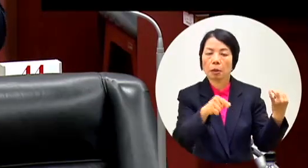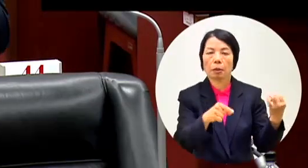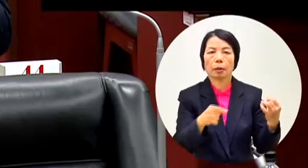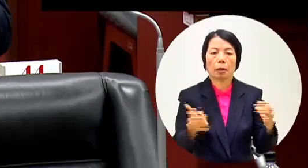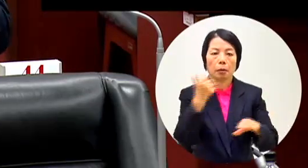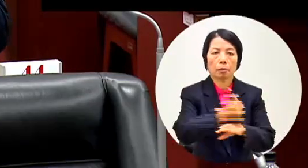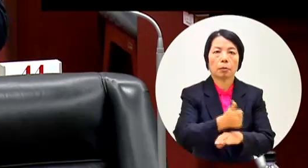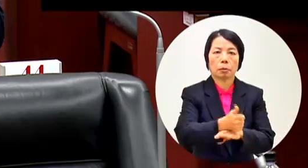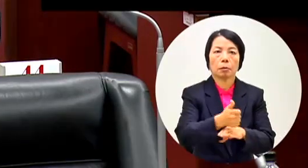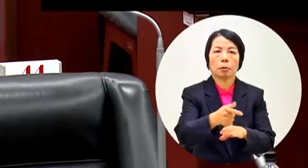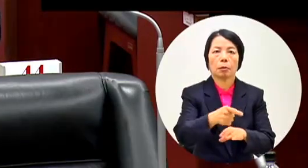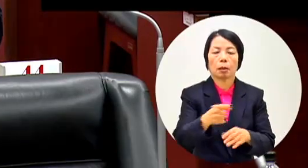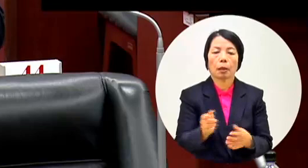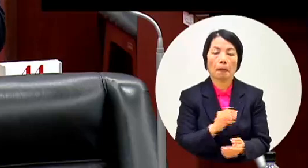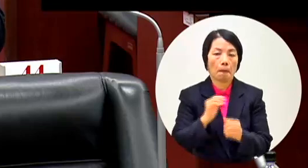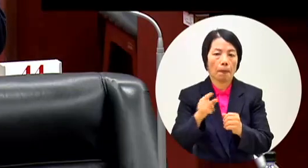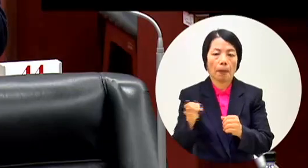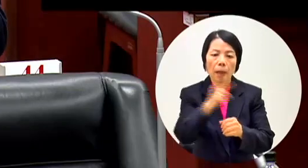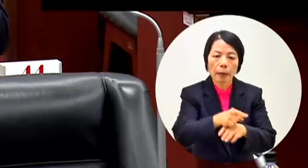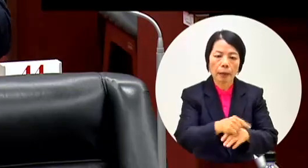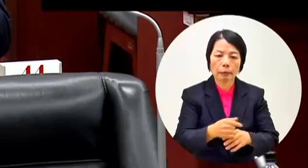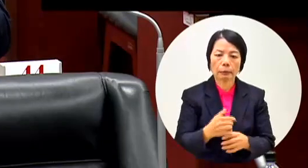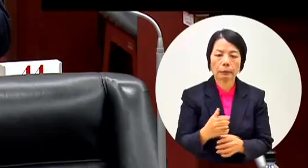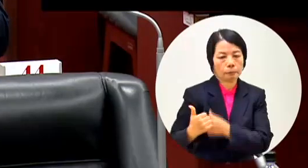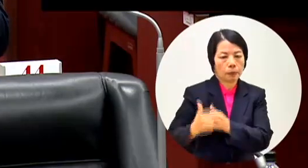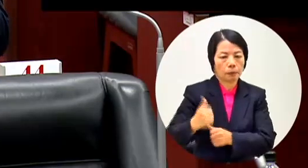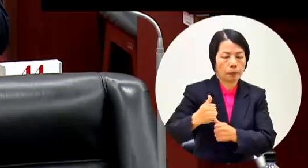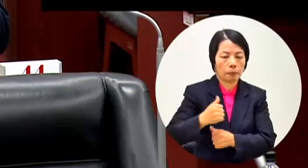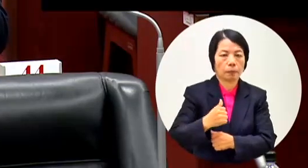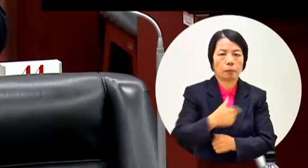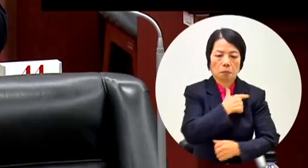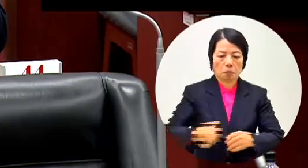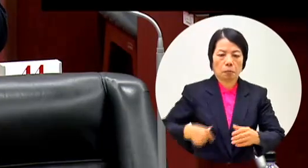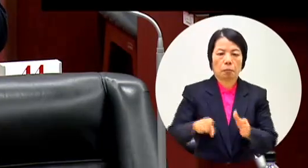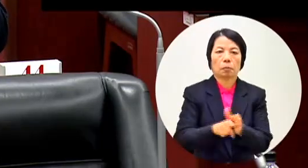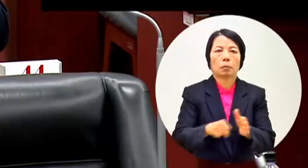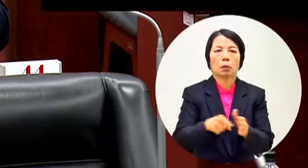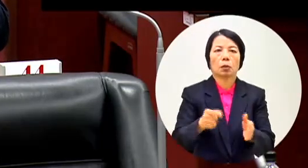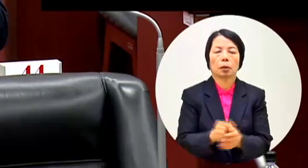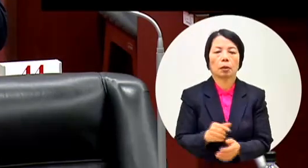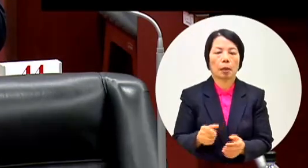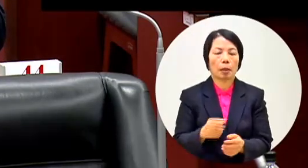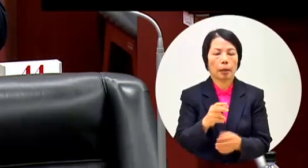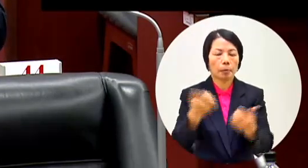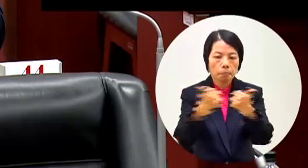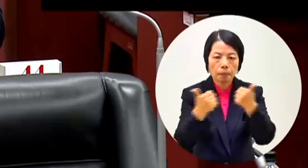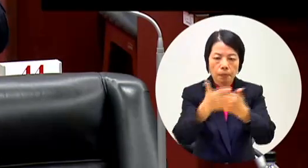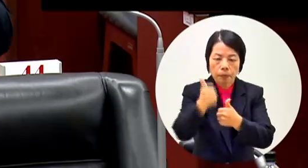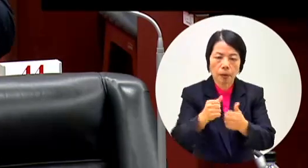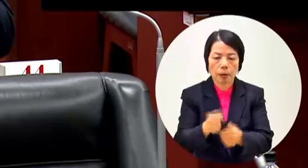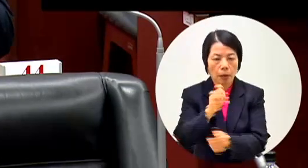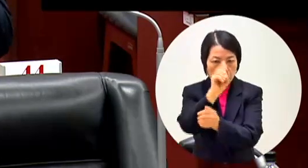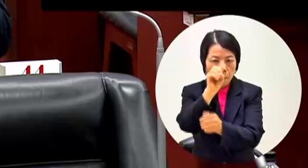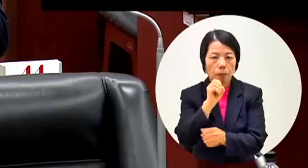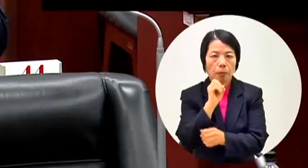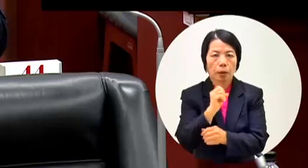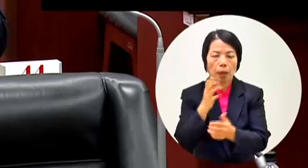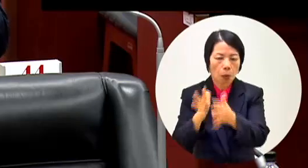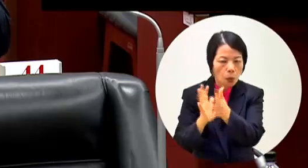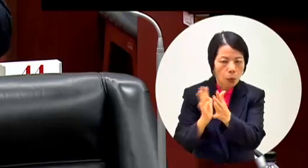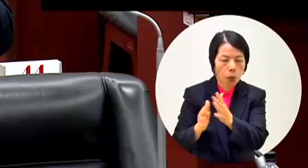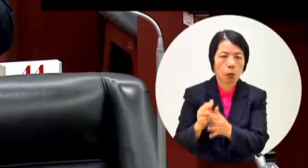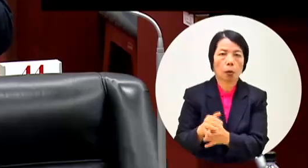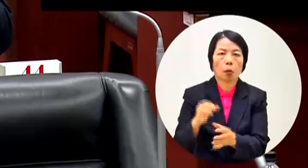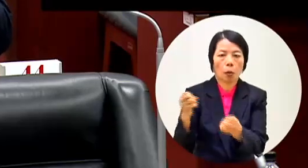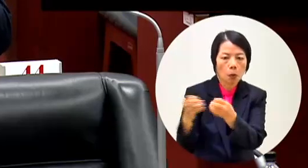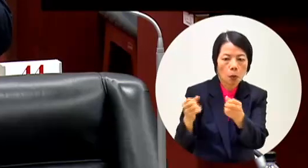黄思龙议员，说请他支持他，他们会承诺这个降编。当选的第一个礼拜，萧万长就来议长那边报告，说他一